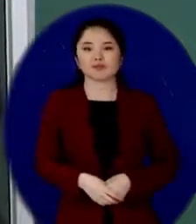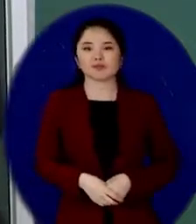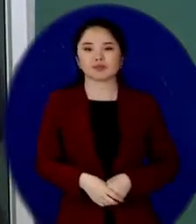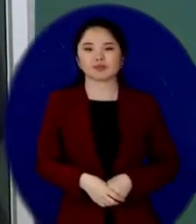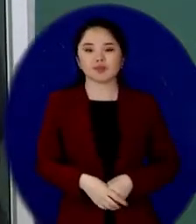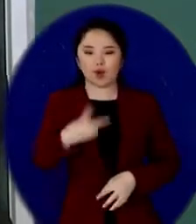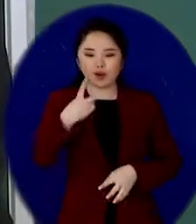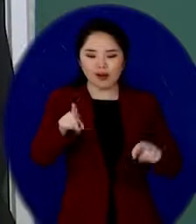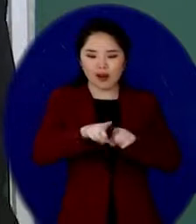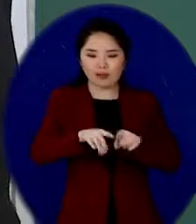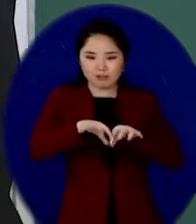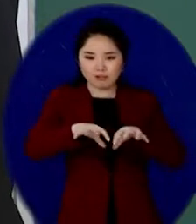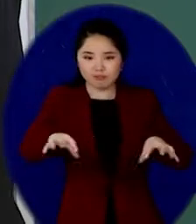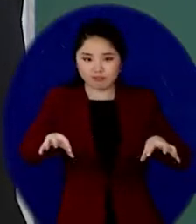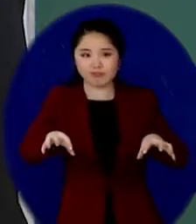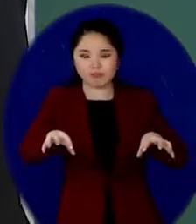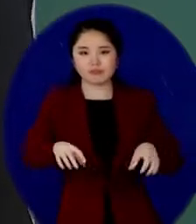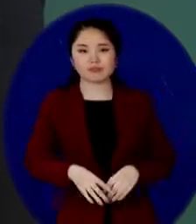2 тэнцүү хуваасан.